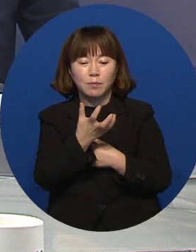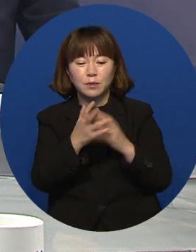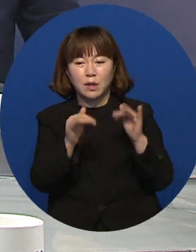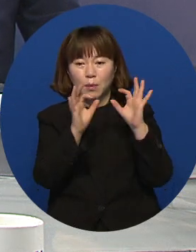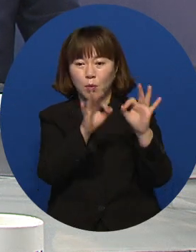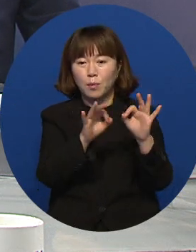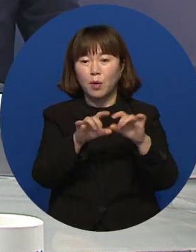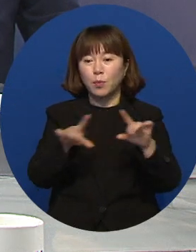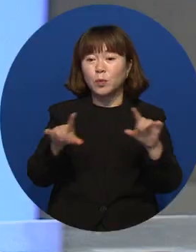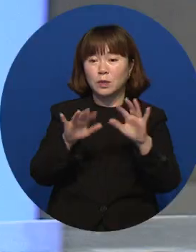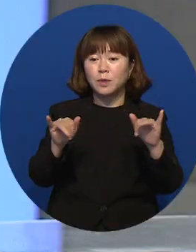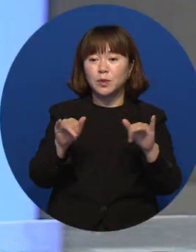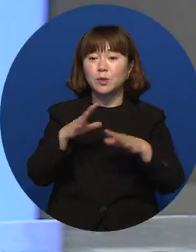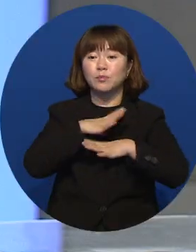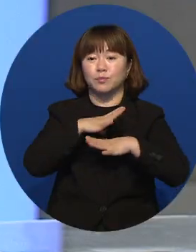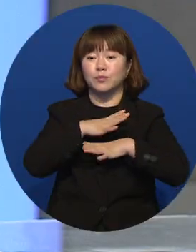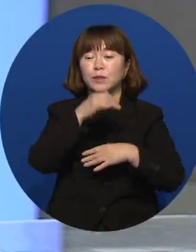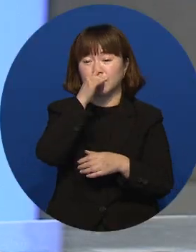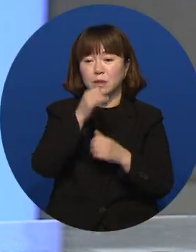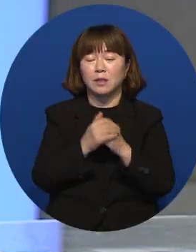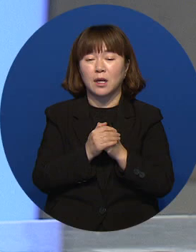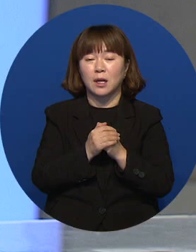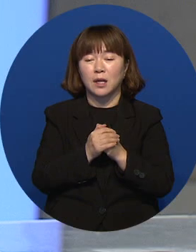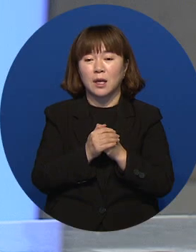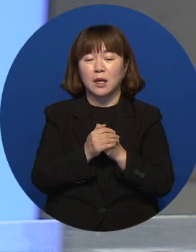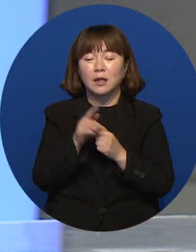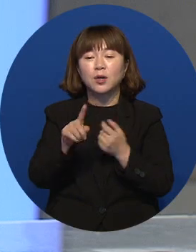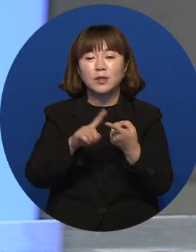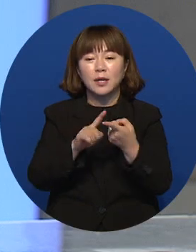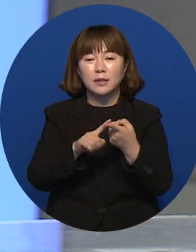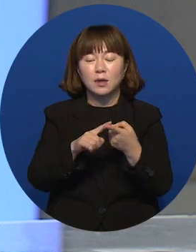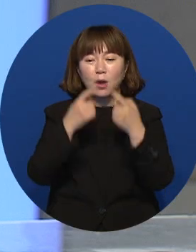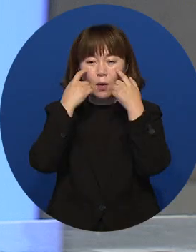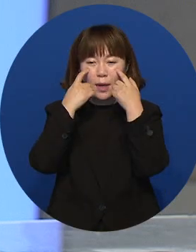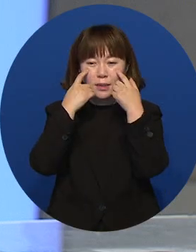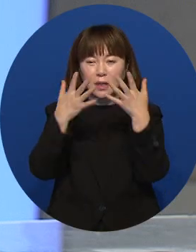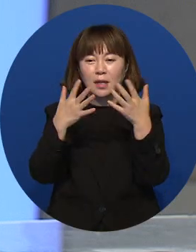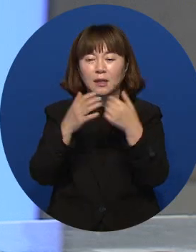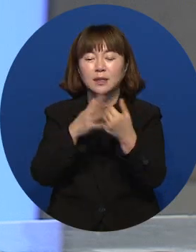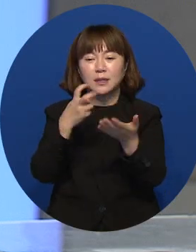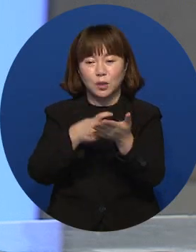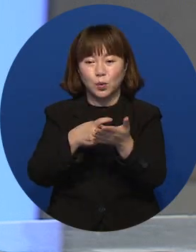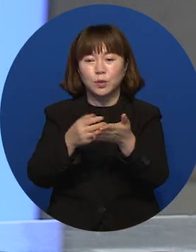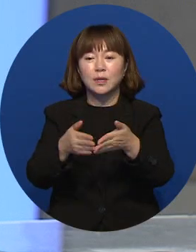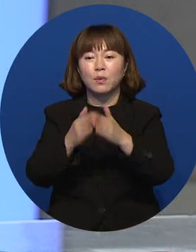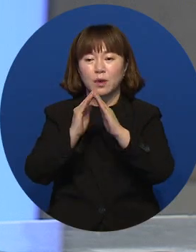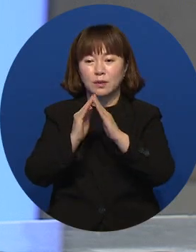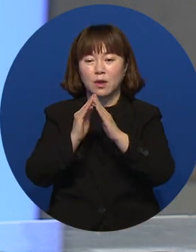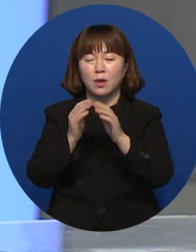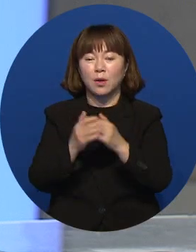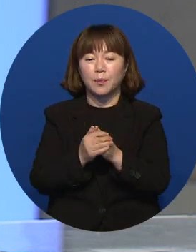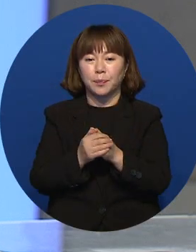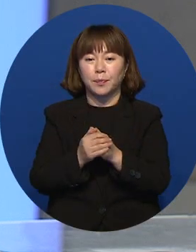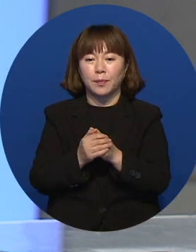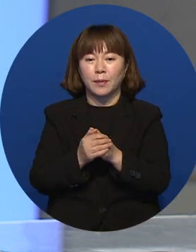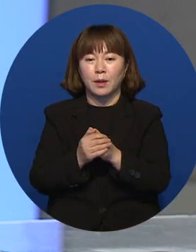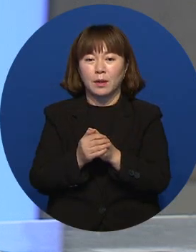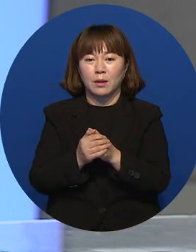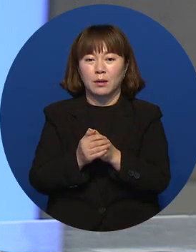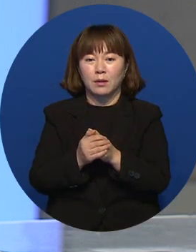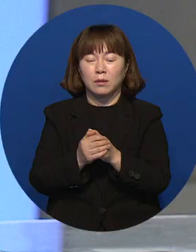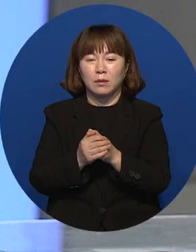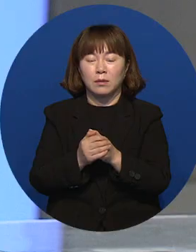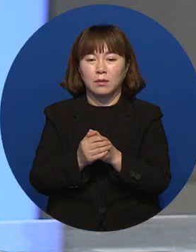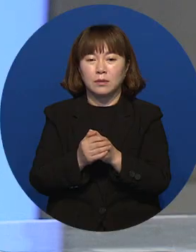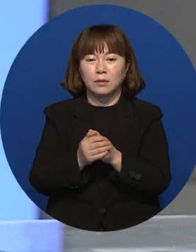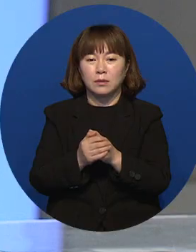의료인 드라고 틀려서 그런거에 대한 어떤 확실한 어떤 제도를 만들어서 자꾸만 예방접종은 게 아무도 안해 본걸 해보기 예방